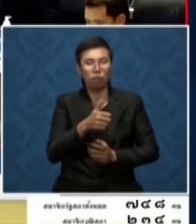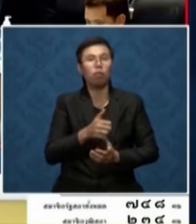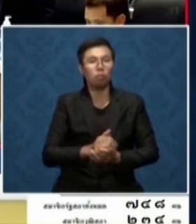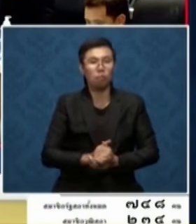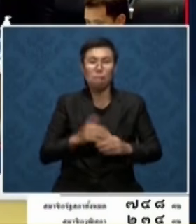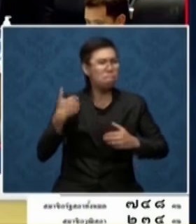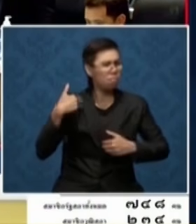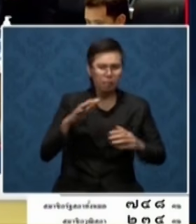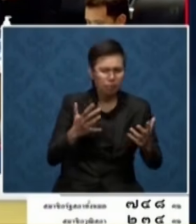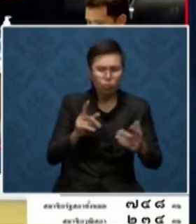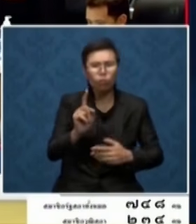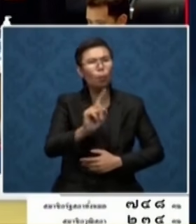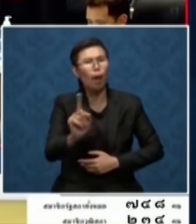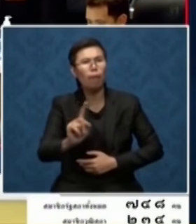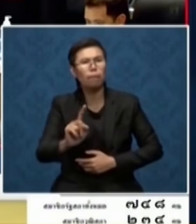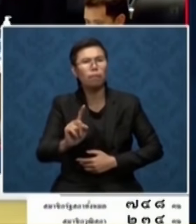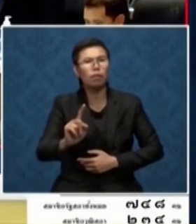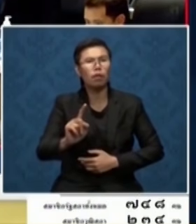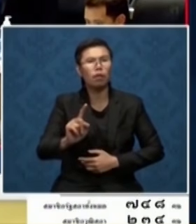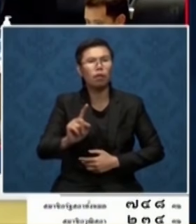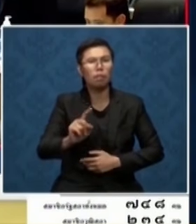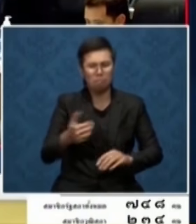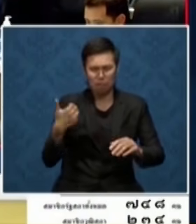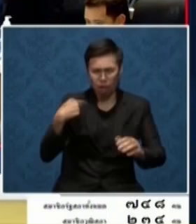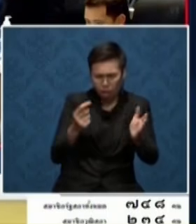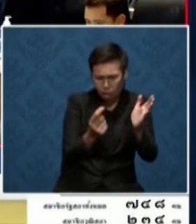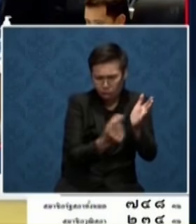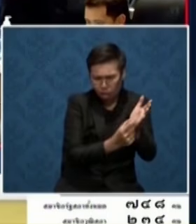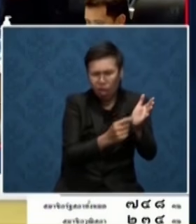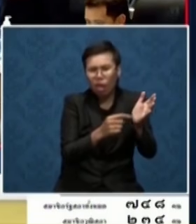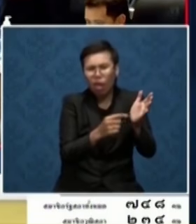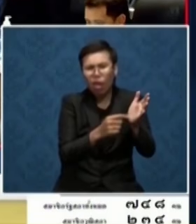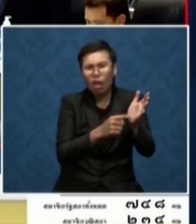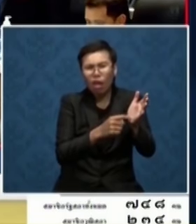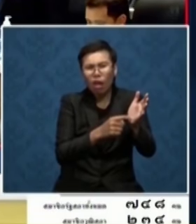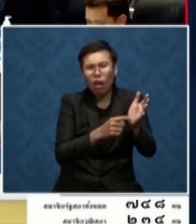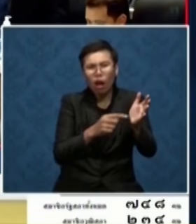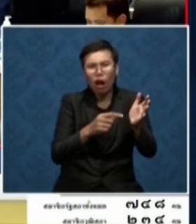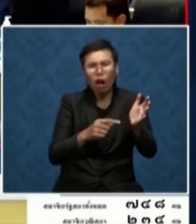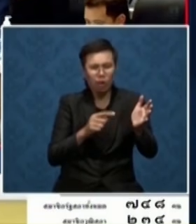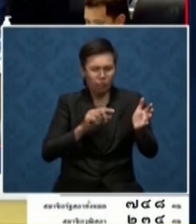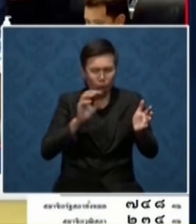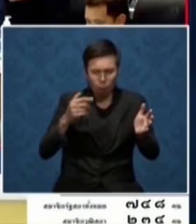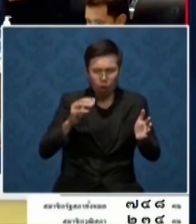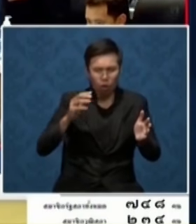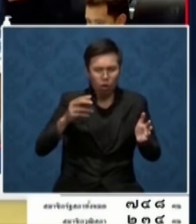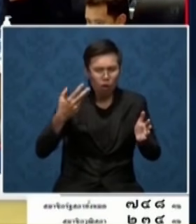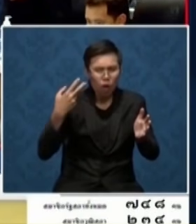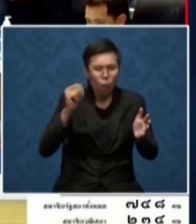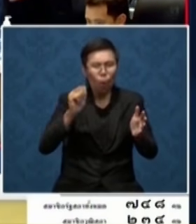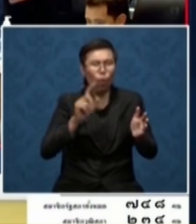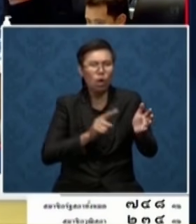ไม่มีตรงไหนเลยที่ระบุว่าแคนดิเดตคนหนึ่งถ้าถูกเสนอชื่อมาลงม